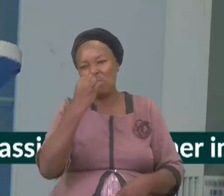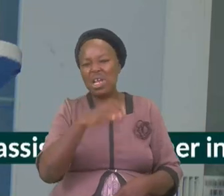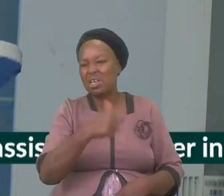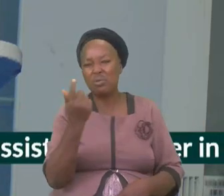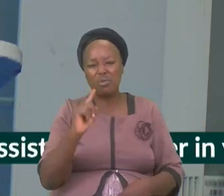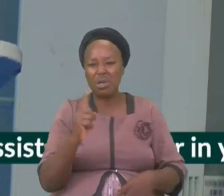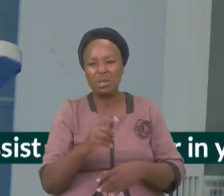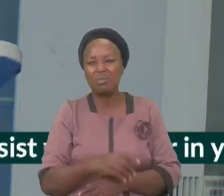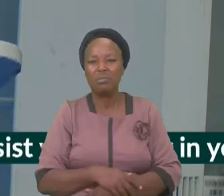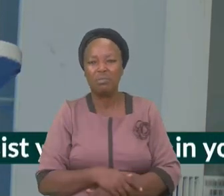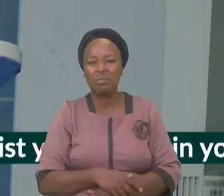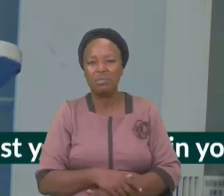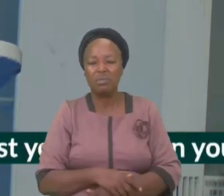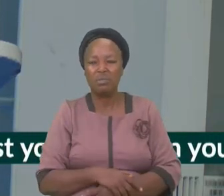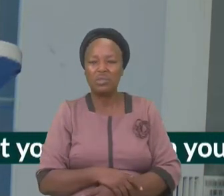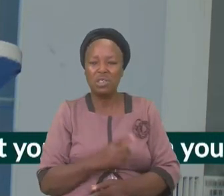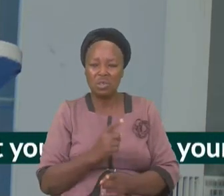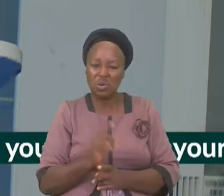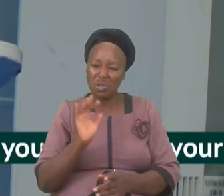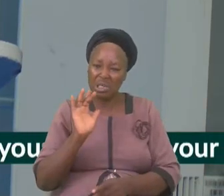messages WhatsApp sur ce numéro-là.